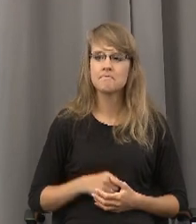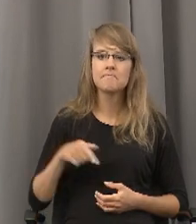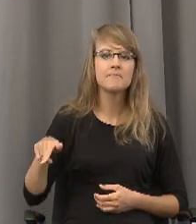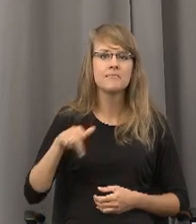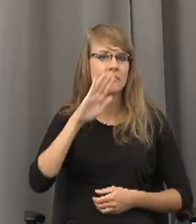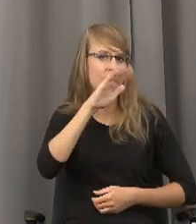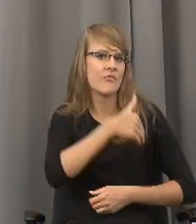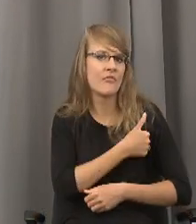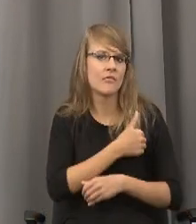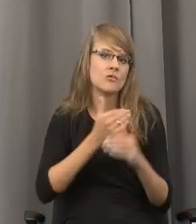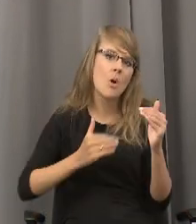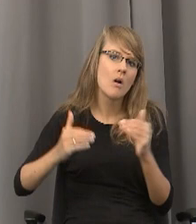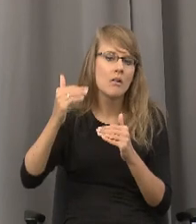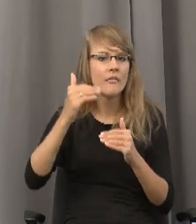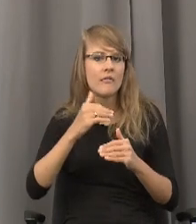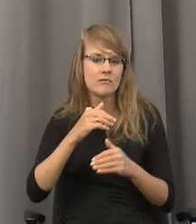Wykształcenie.